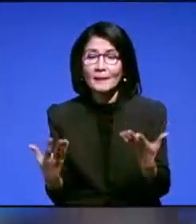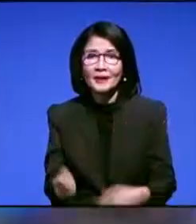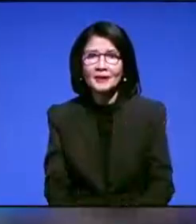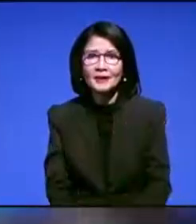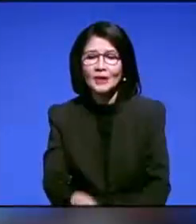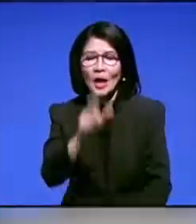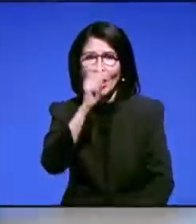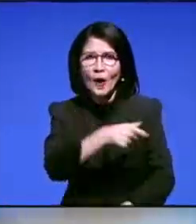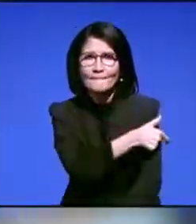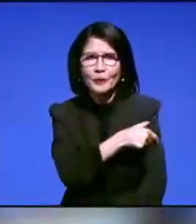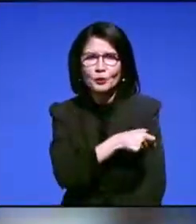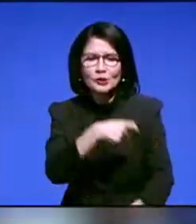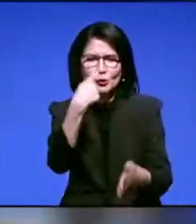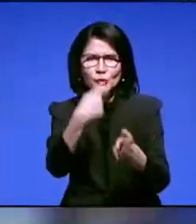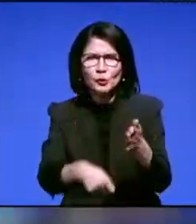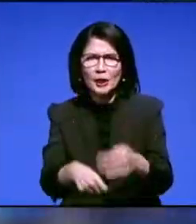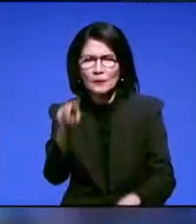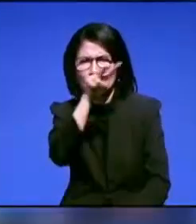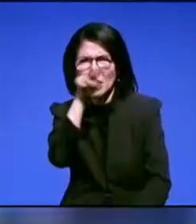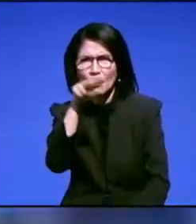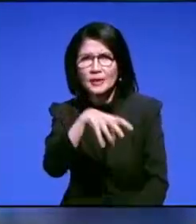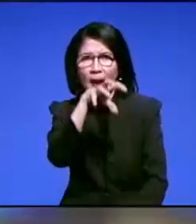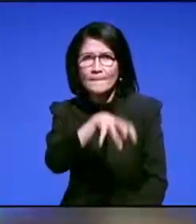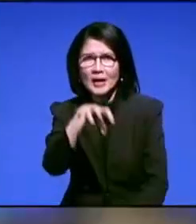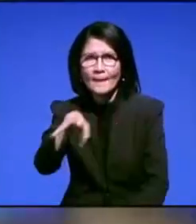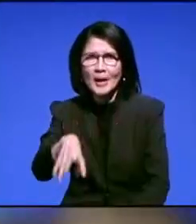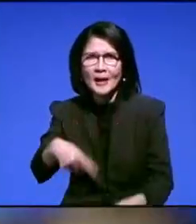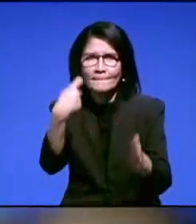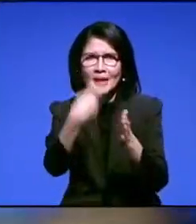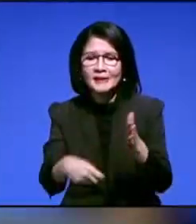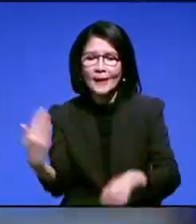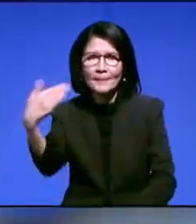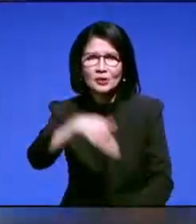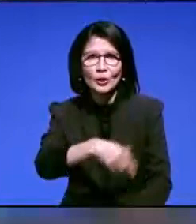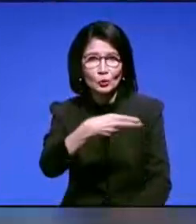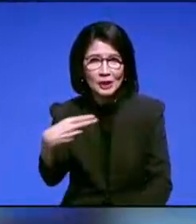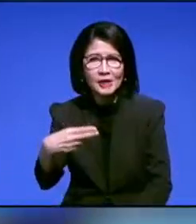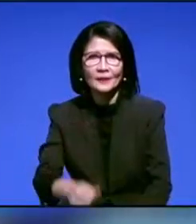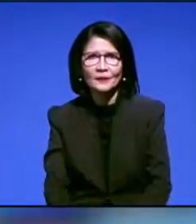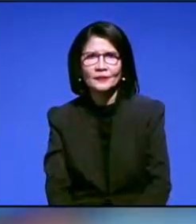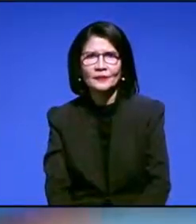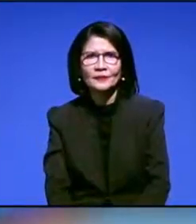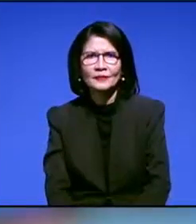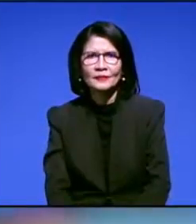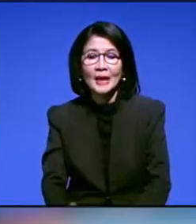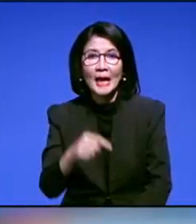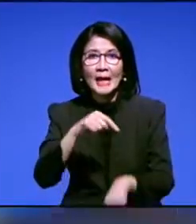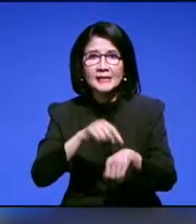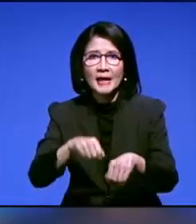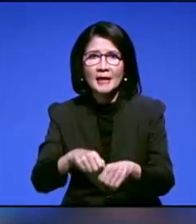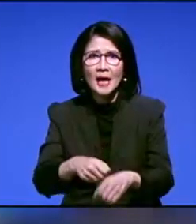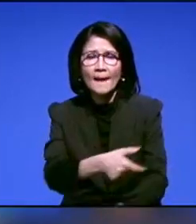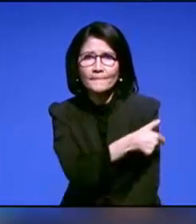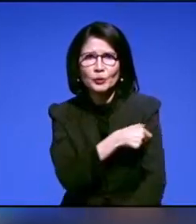lah yang berada di garis depan pengawasan barang-barang kena pajak yang masuk ke Indonesia. Selain itu, kini Bea Cukai